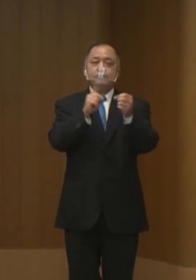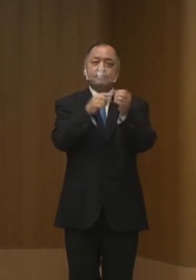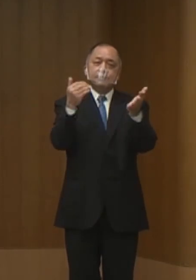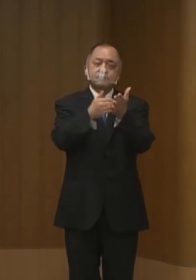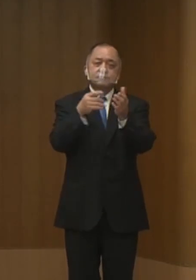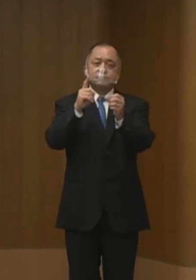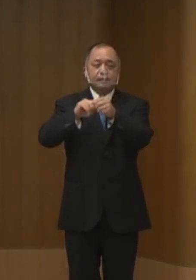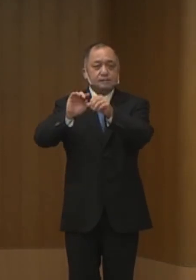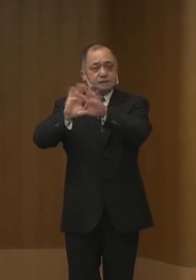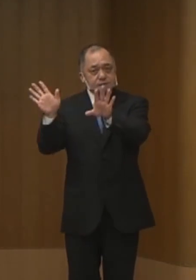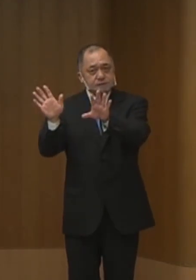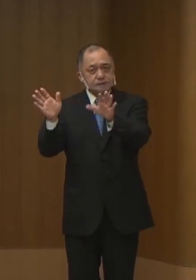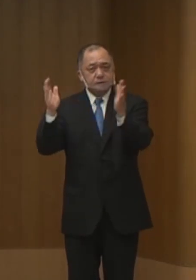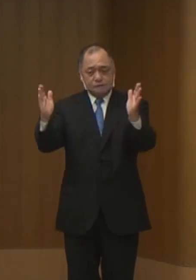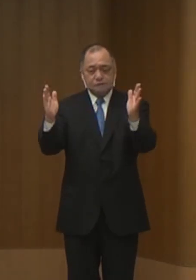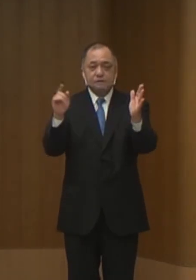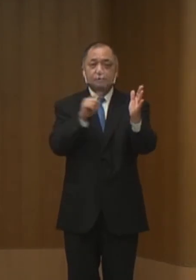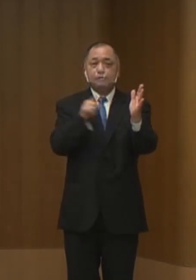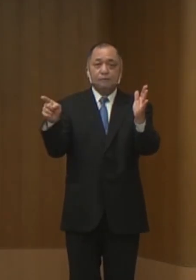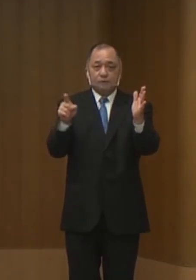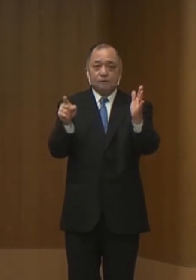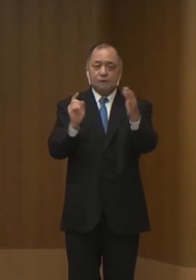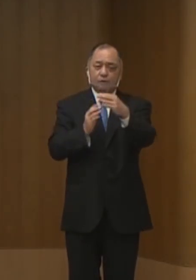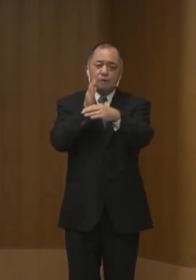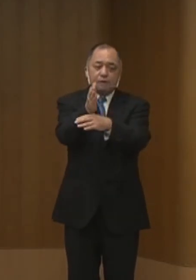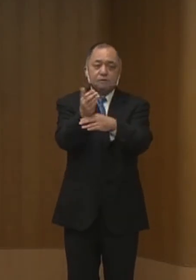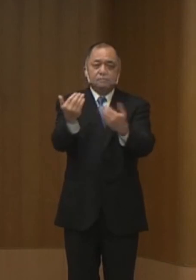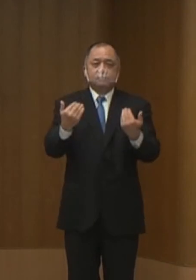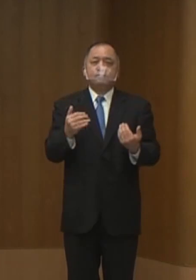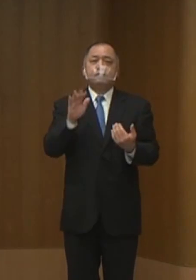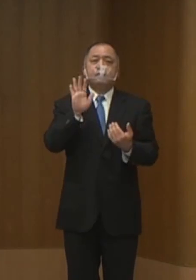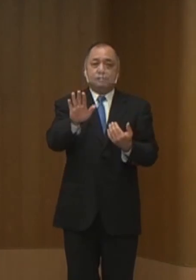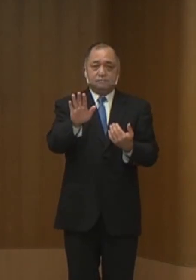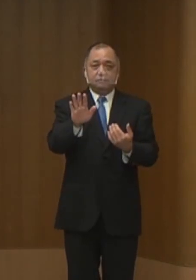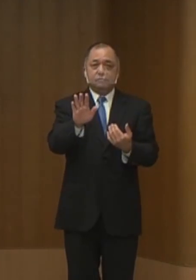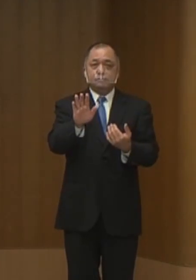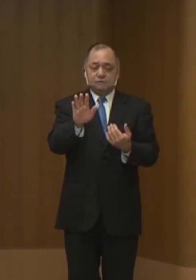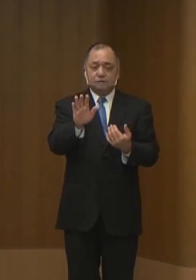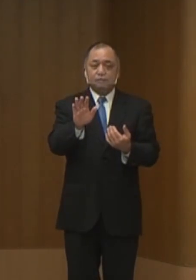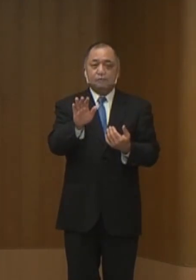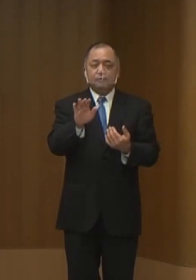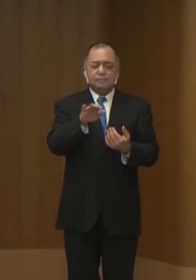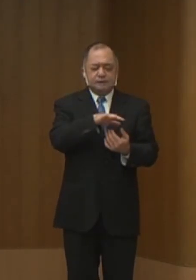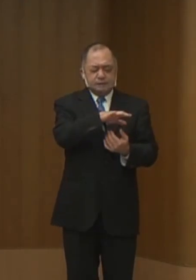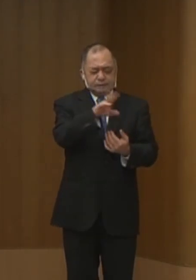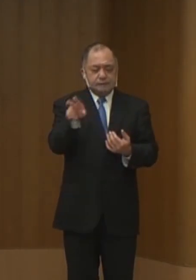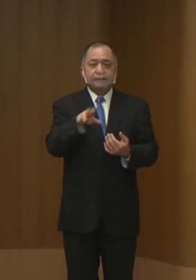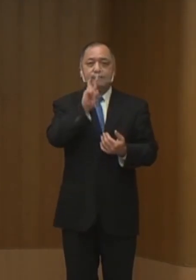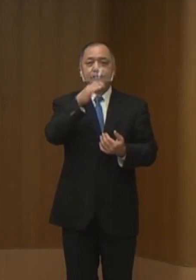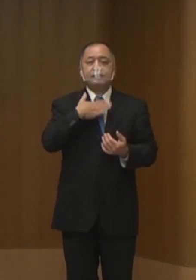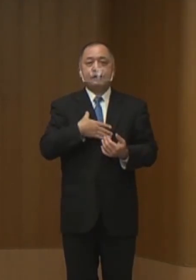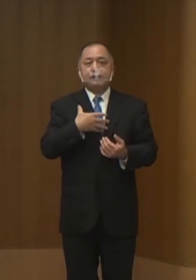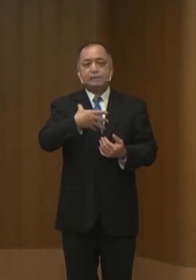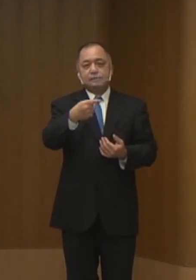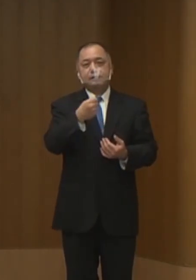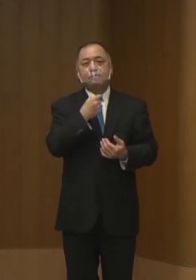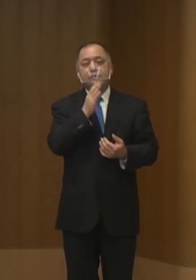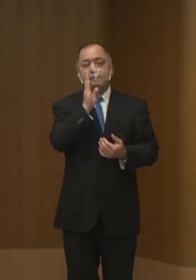こういったものを乗り越えていかなければならないということをどうか皆さんご理解いただきたいというふうに思